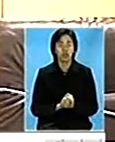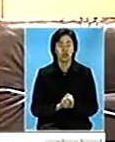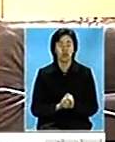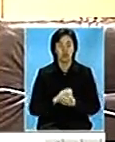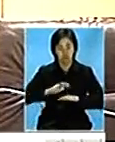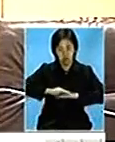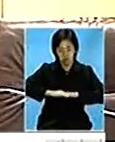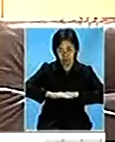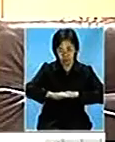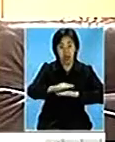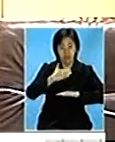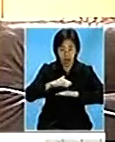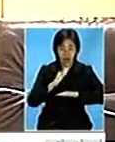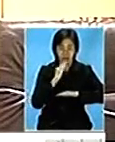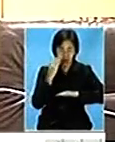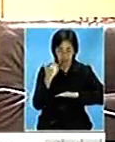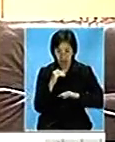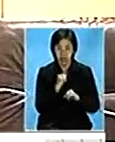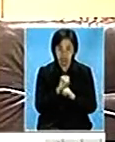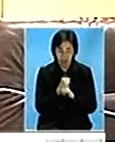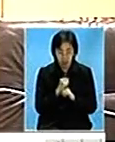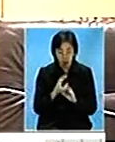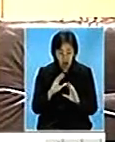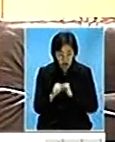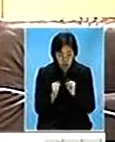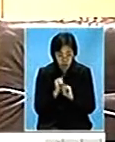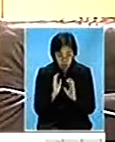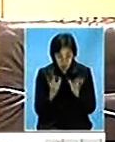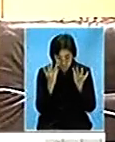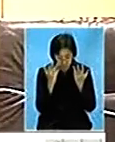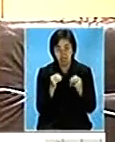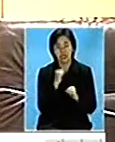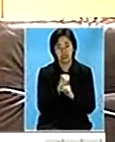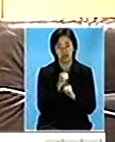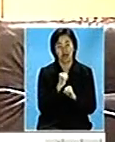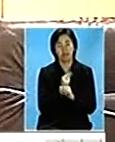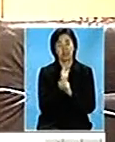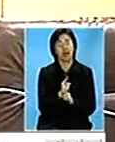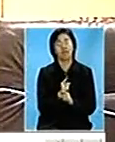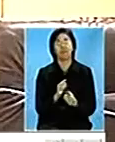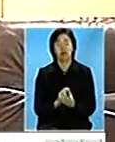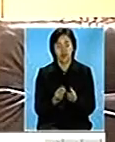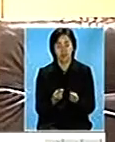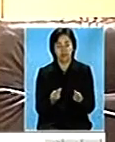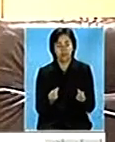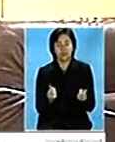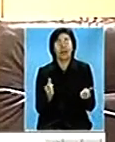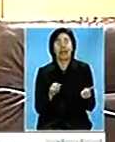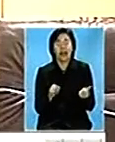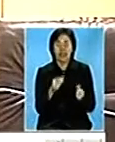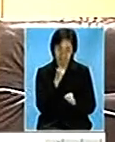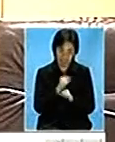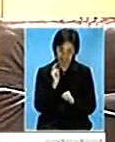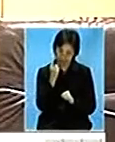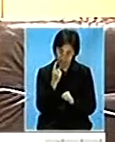ายุก็ต้องทำการซ่อมแซมตามเมื่อครบกำหนดอายุเวลาของอายุของการลาด